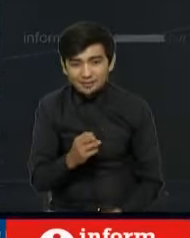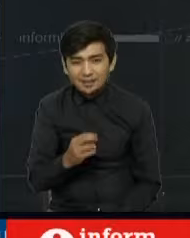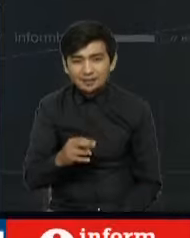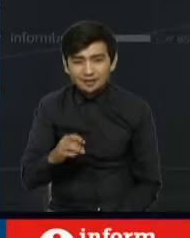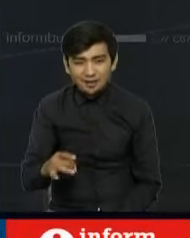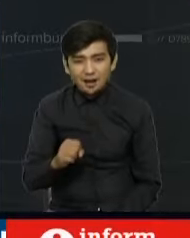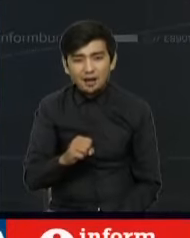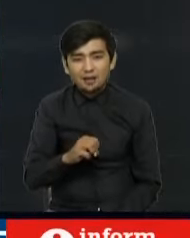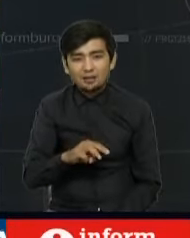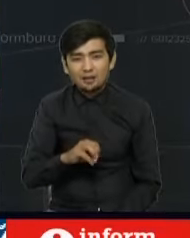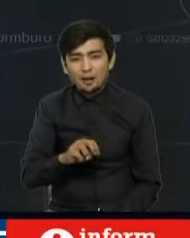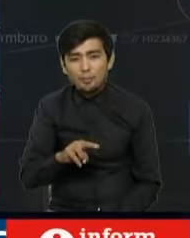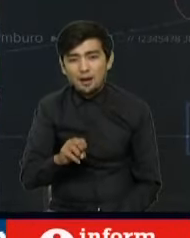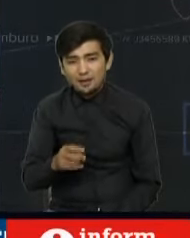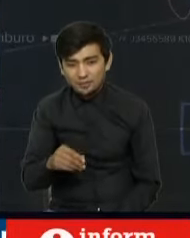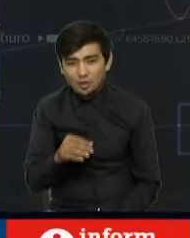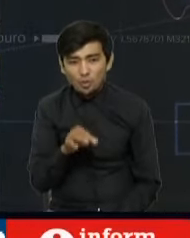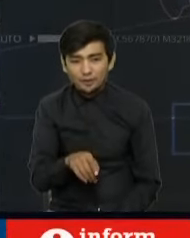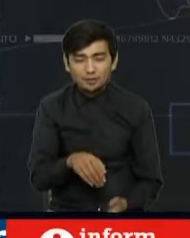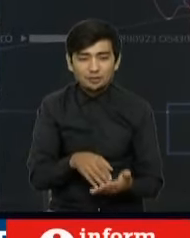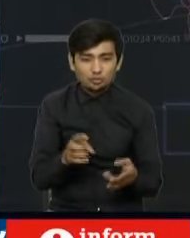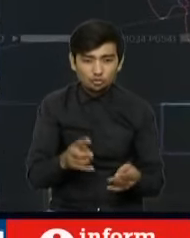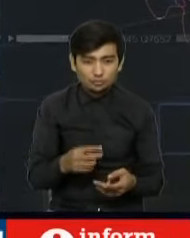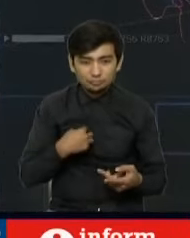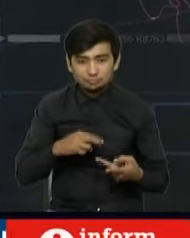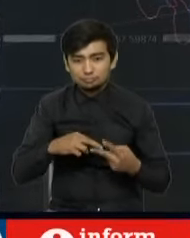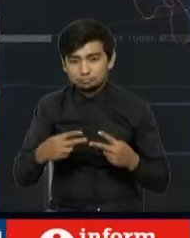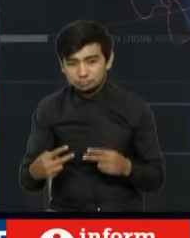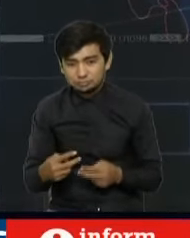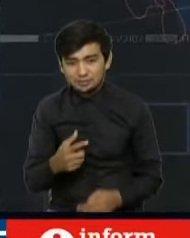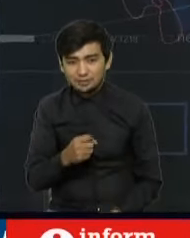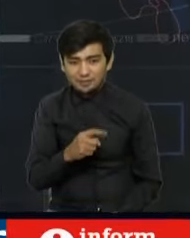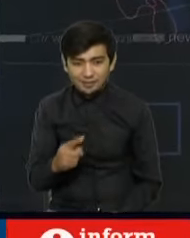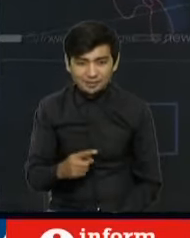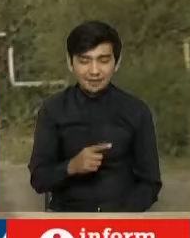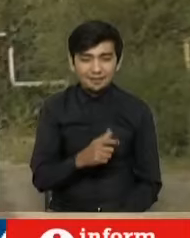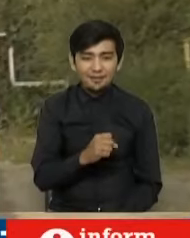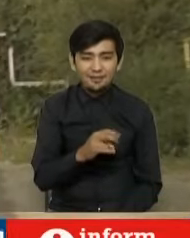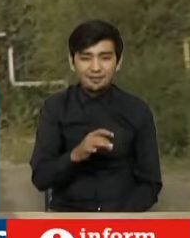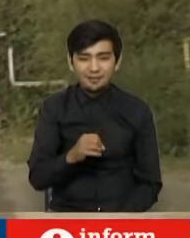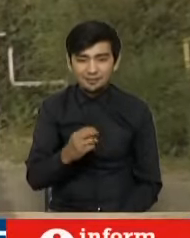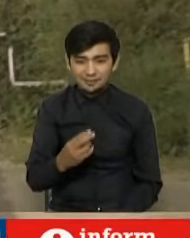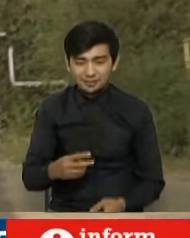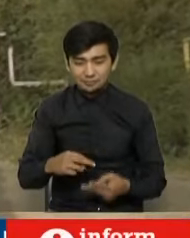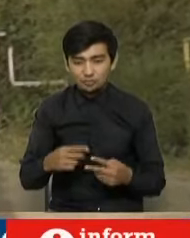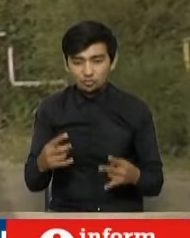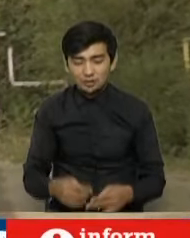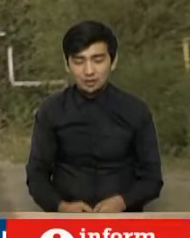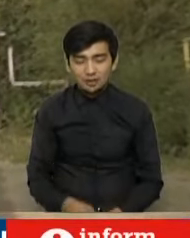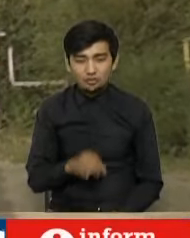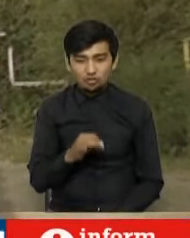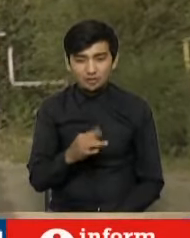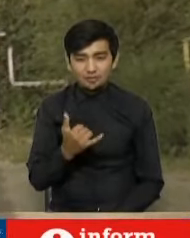я говорю, что это, в принципе, от нее нужно отказываться, нужно переходить на распределенную газовую генерацию. Таким образом,